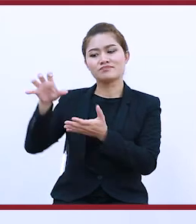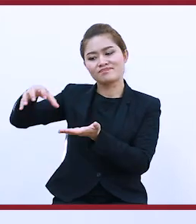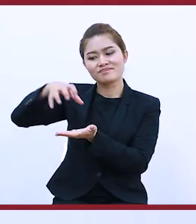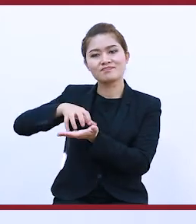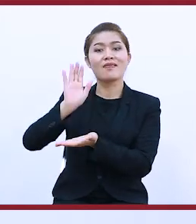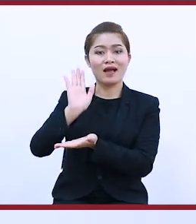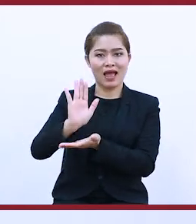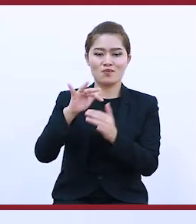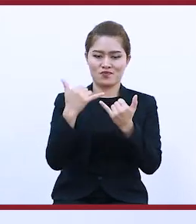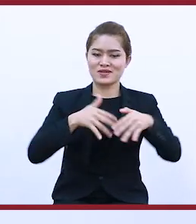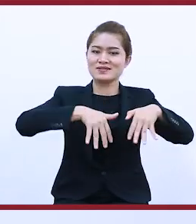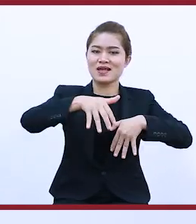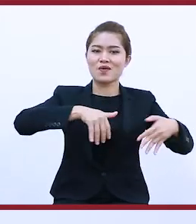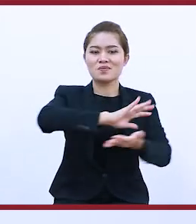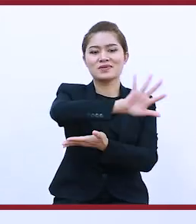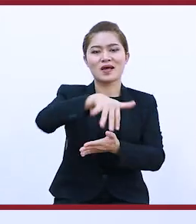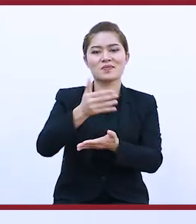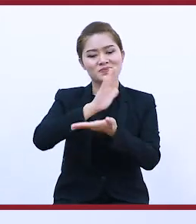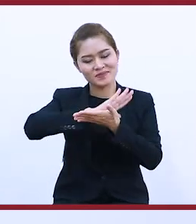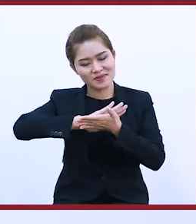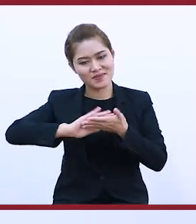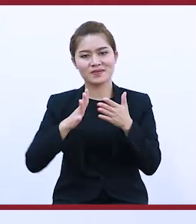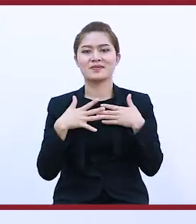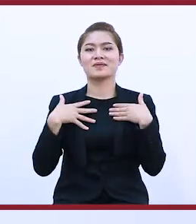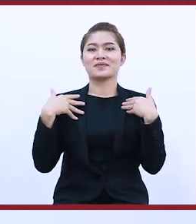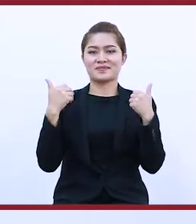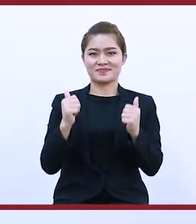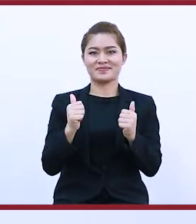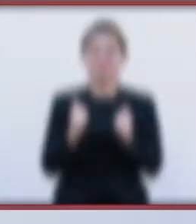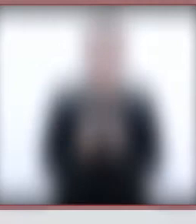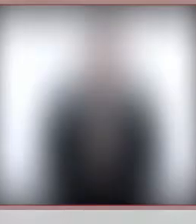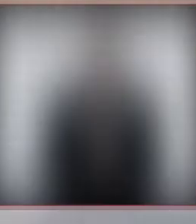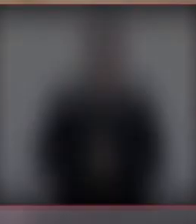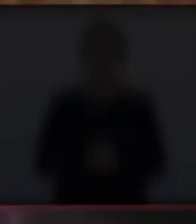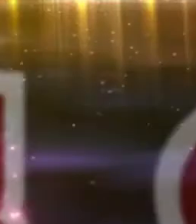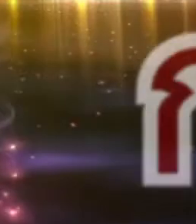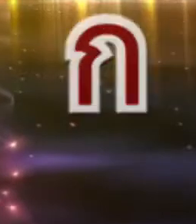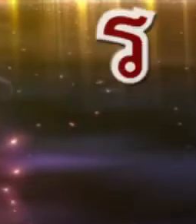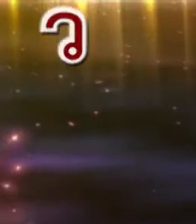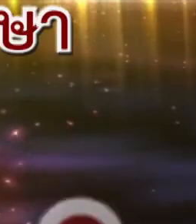สังคมของเราค่ะก็จะได้อยู่ร่วมกันอย่างเป็นระเบียบและมีความสุขค่ะ